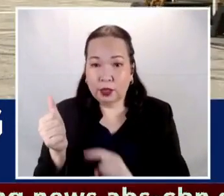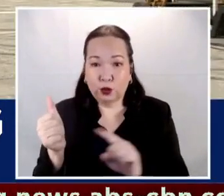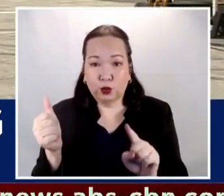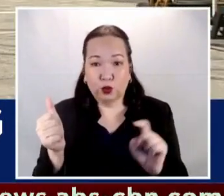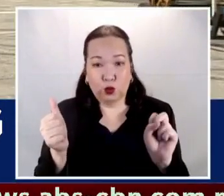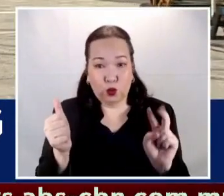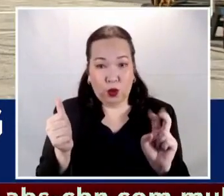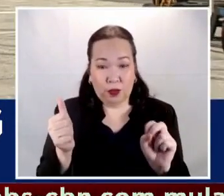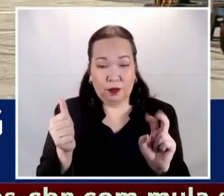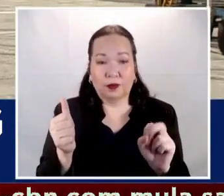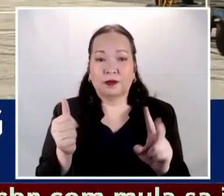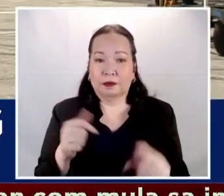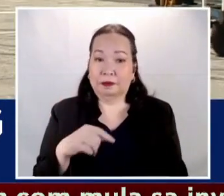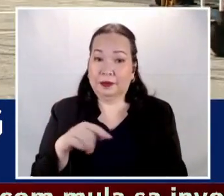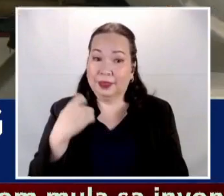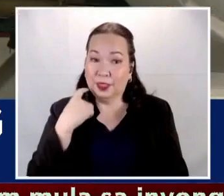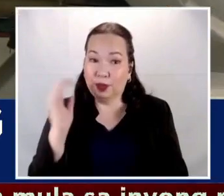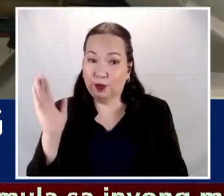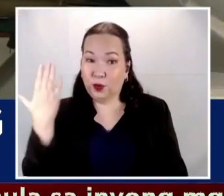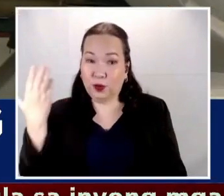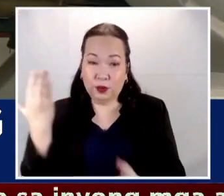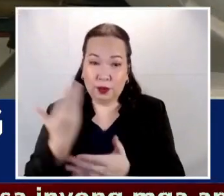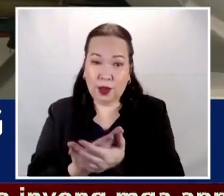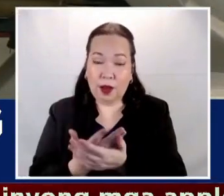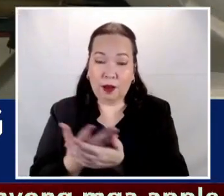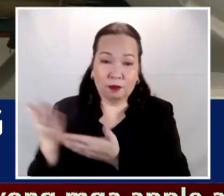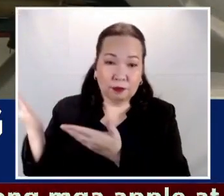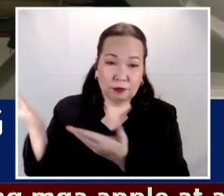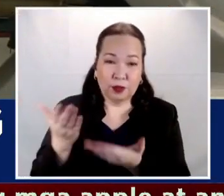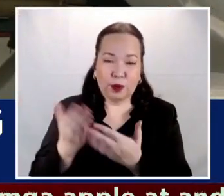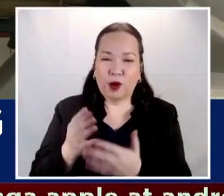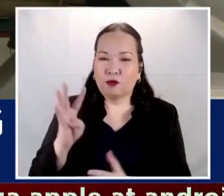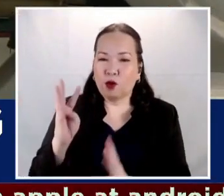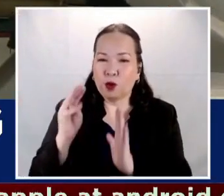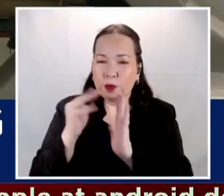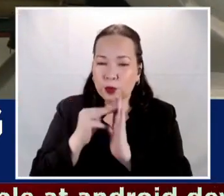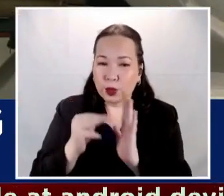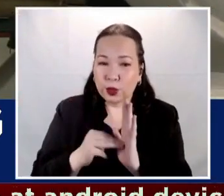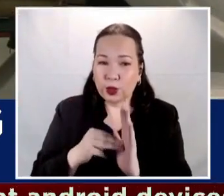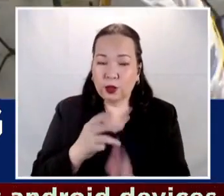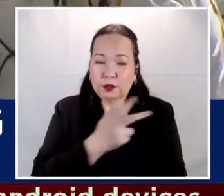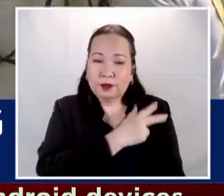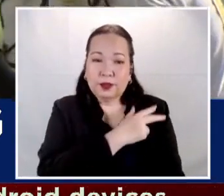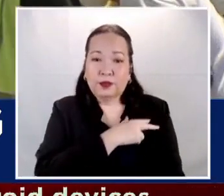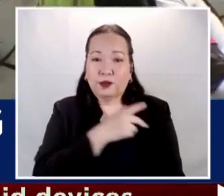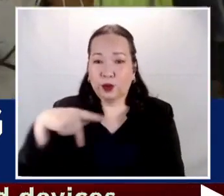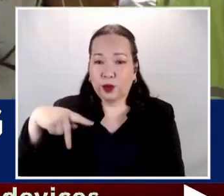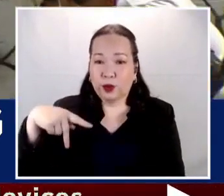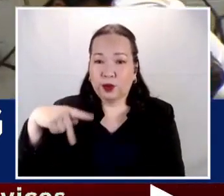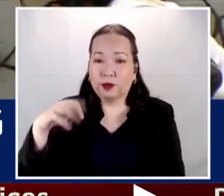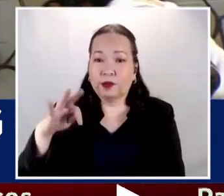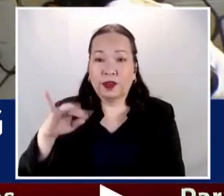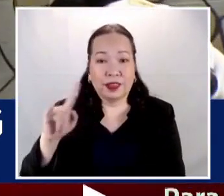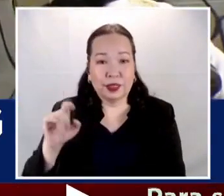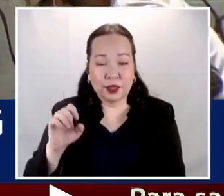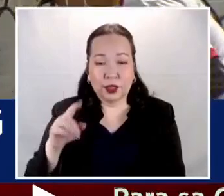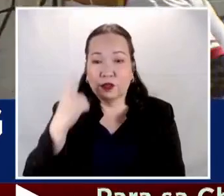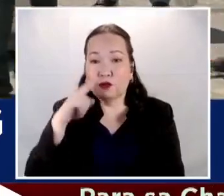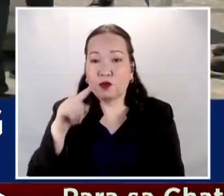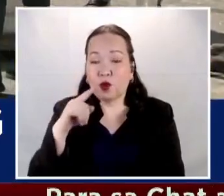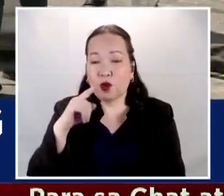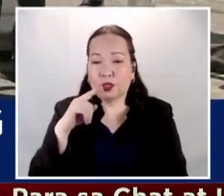lang, dumating sa Pilipinas ang halos 4 na milyong doses ng Pfizer COVID vaccine para sa mga individual na 12 years old